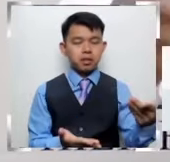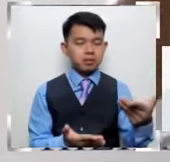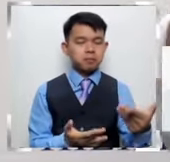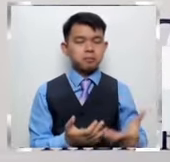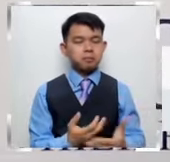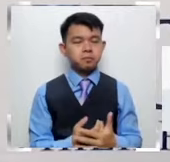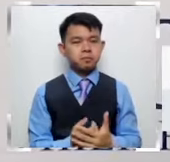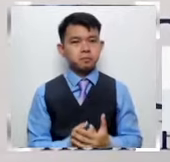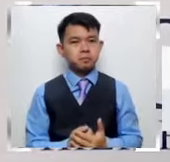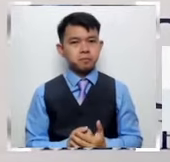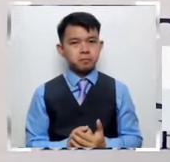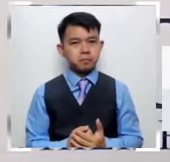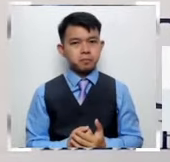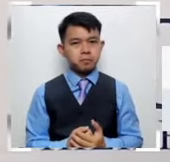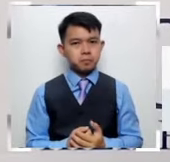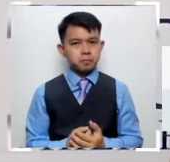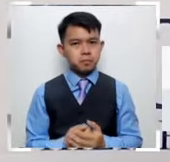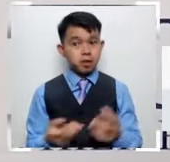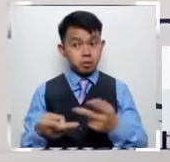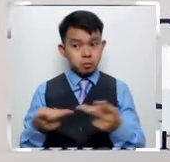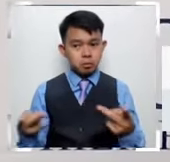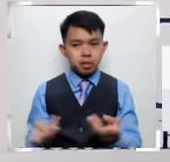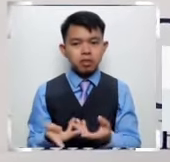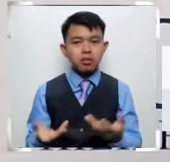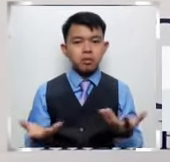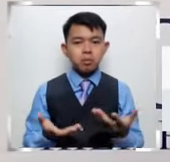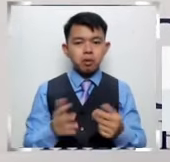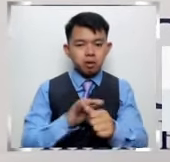Yung lugar kung nagtataguan, bumibili ng sasakyan,